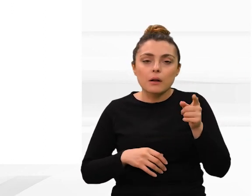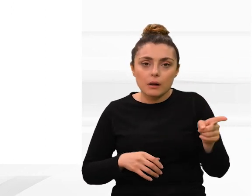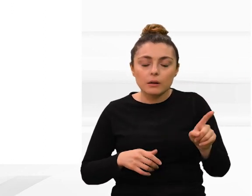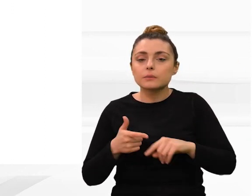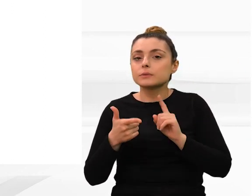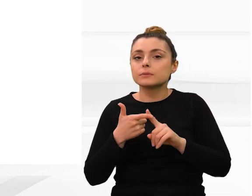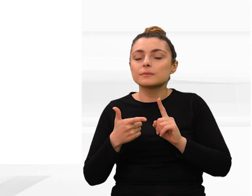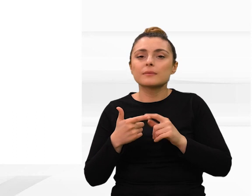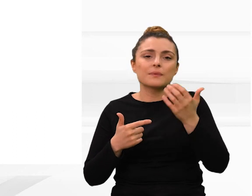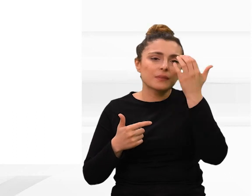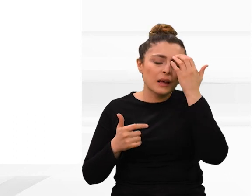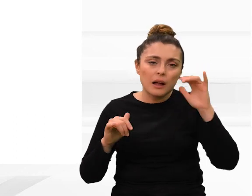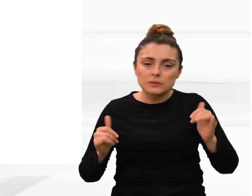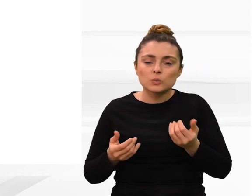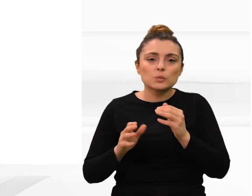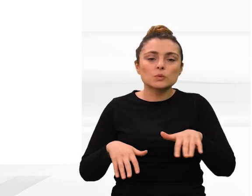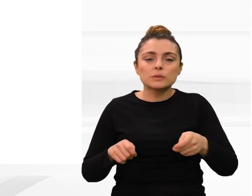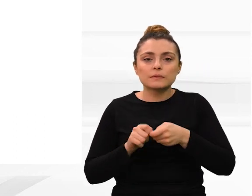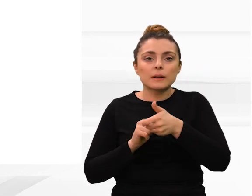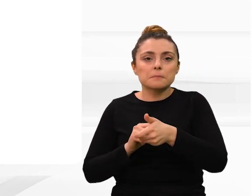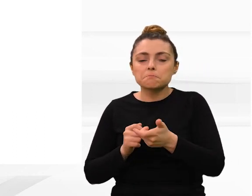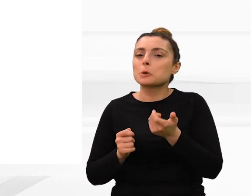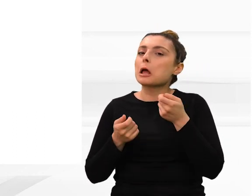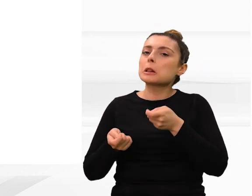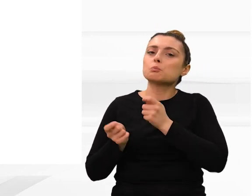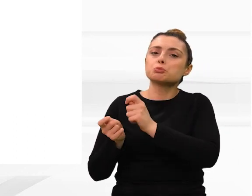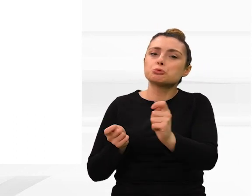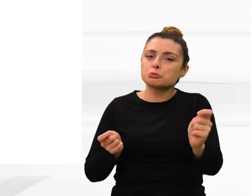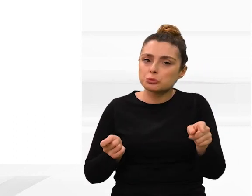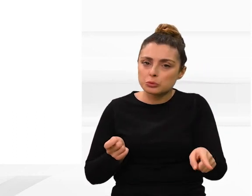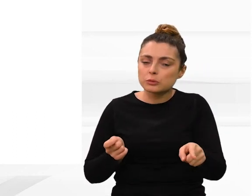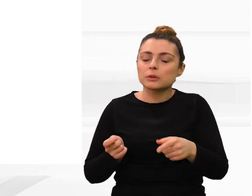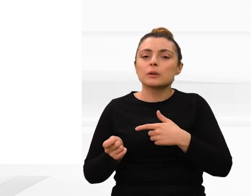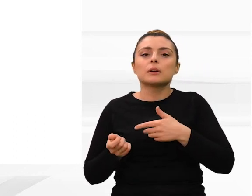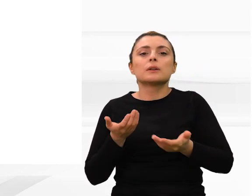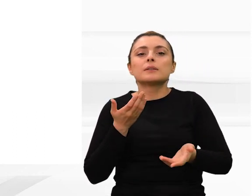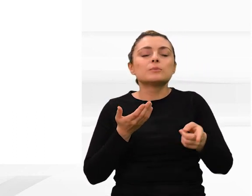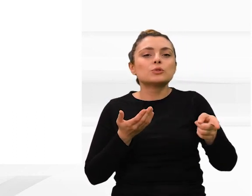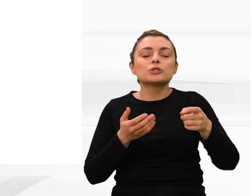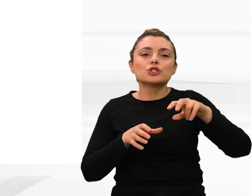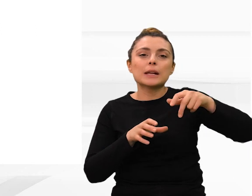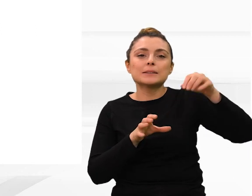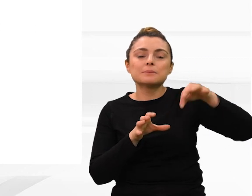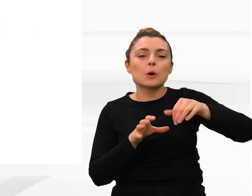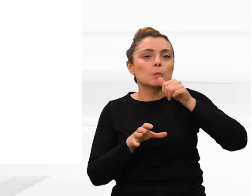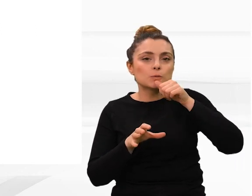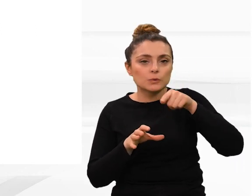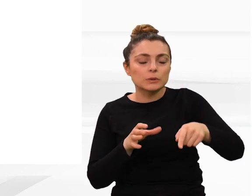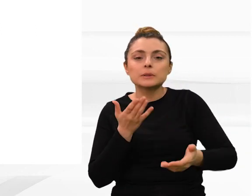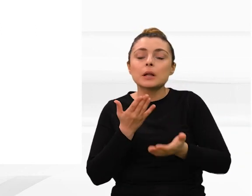iki ihtiyaç sahibi çocuklara verdiği eğitim burslarının 3 Hayrat olarak yaptırdığı çeşme